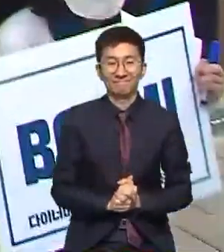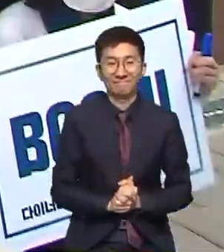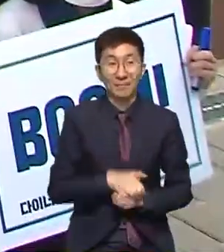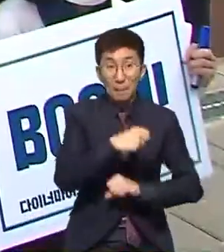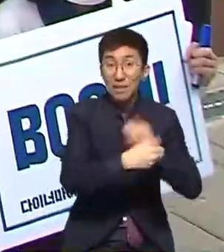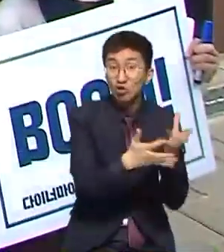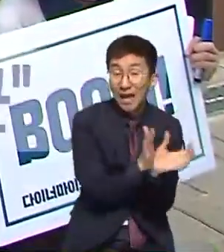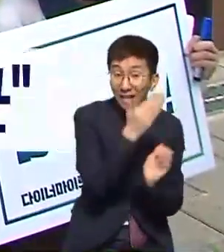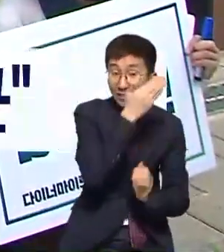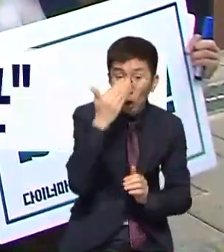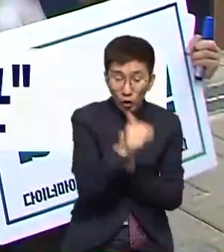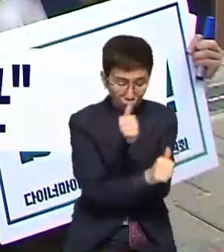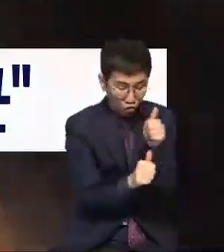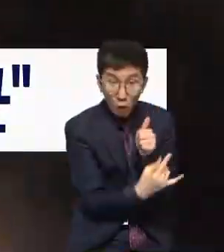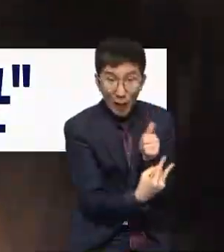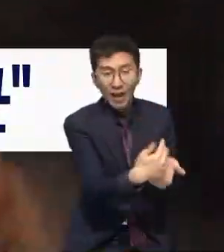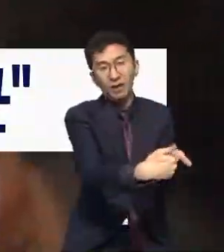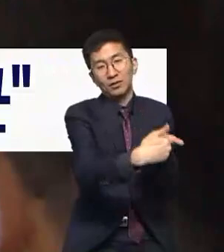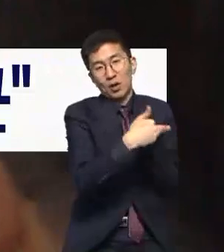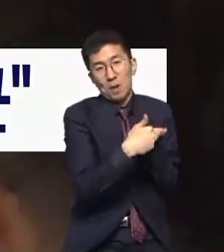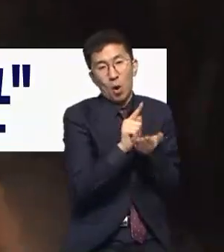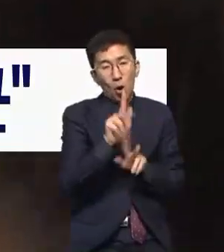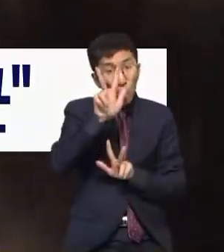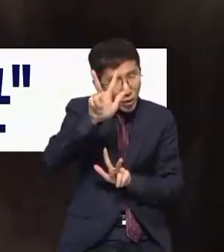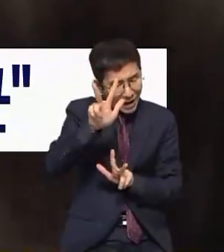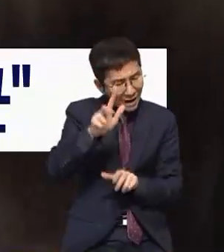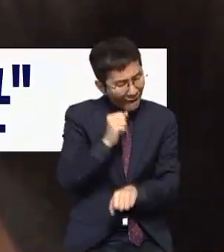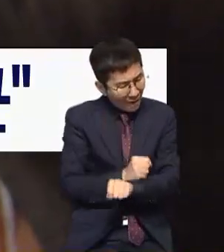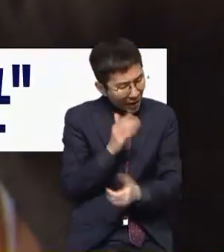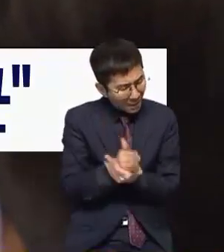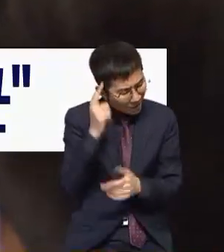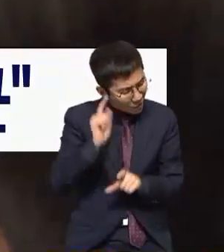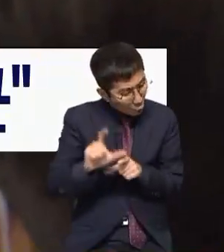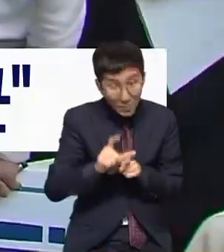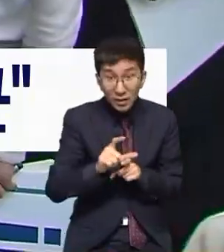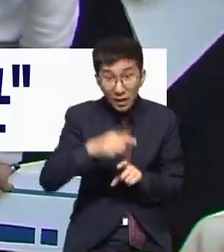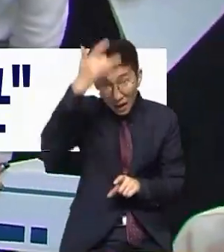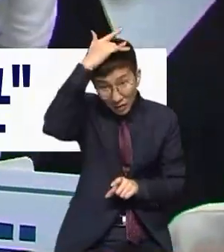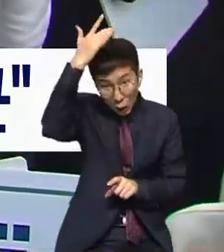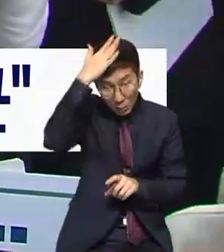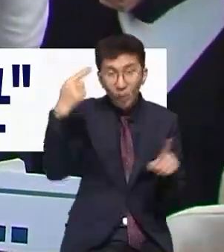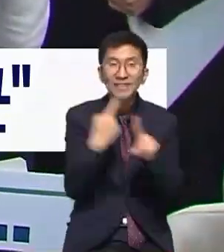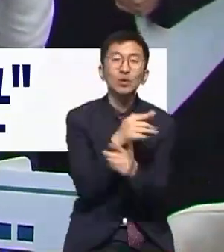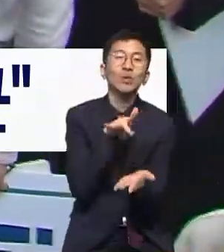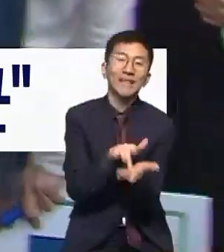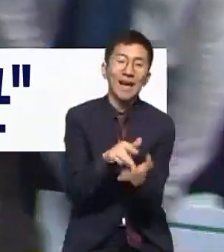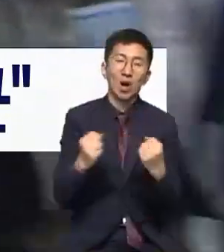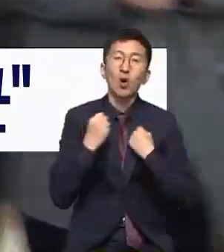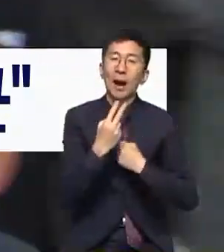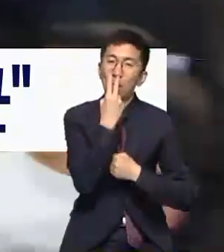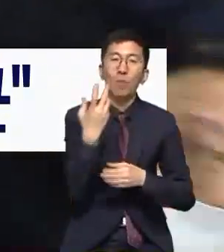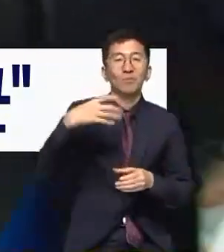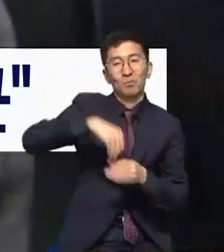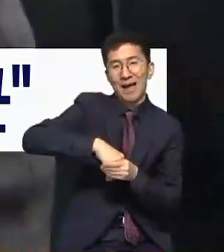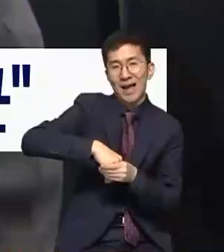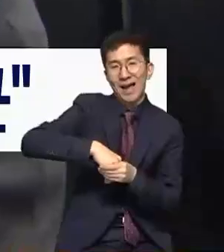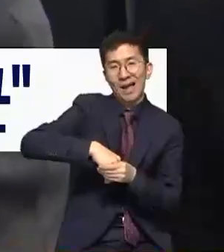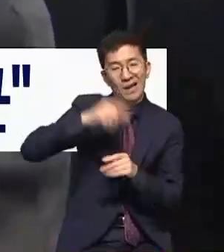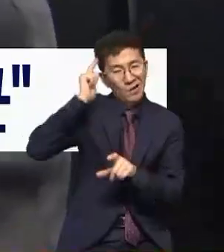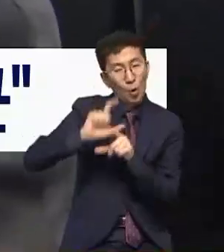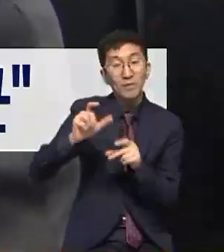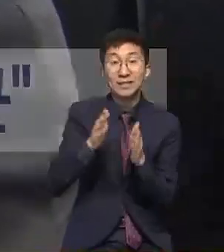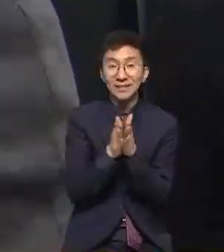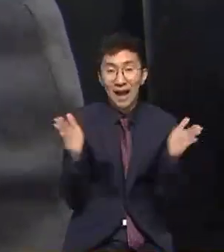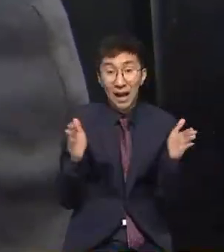민주당 청년선대위의 건의를 받아 공약화 검토에 들어간 탈모 치료제 건강보험 적용. 이재명 후보는 진지하게